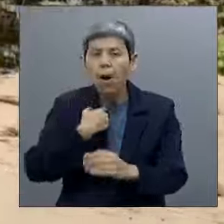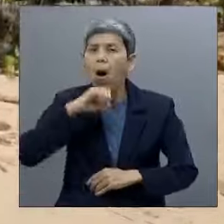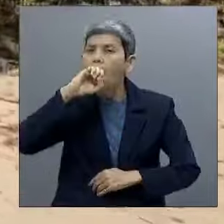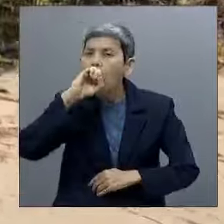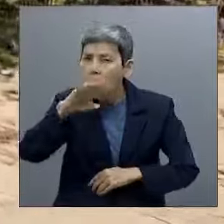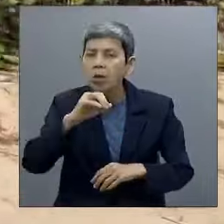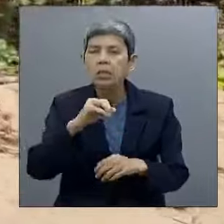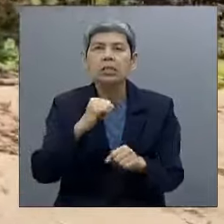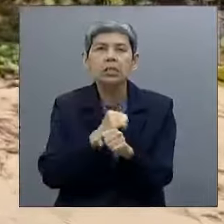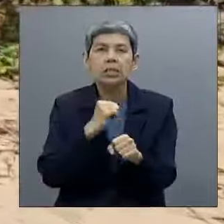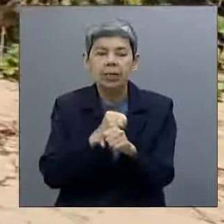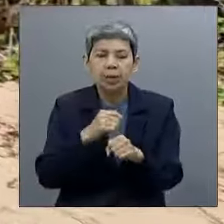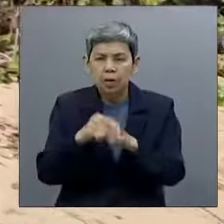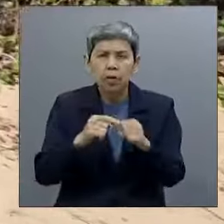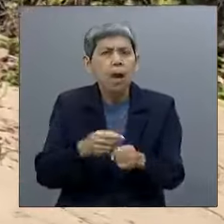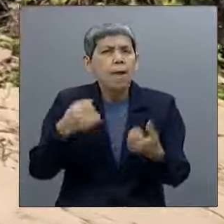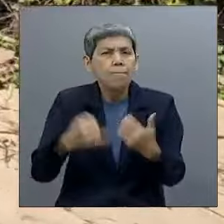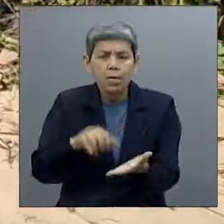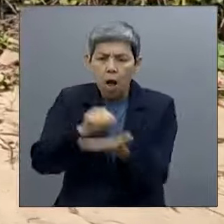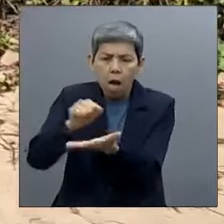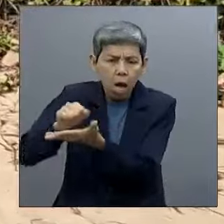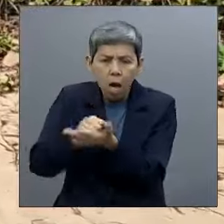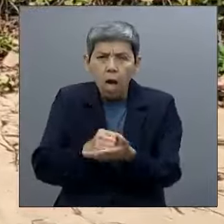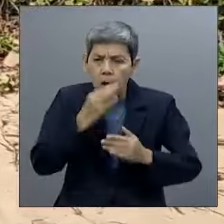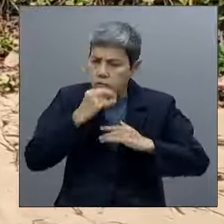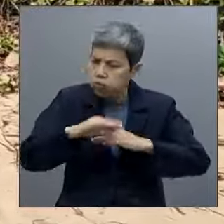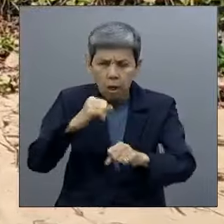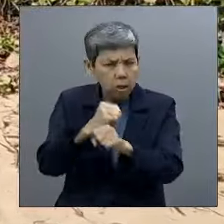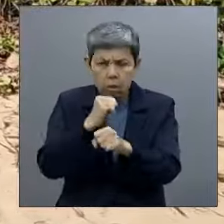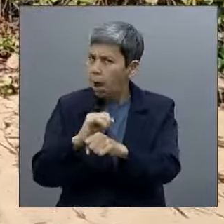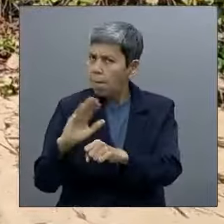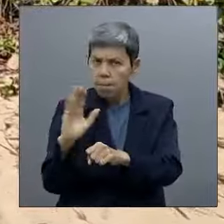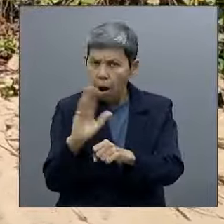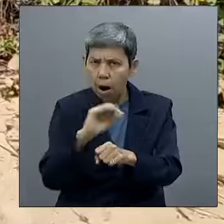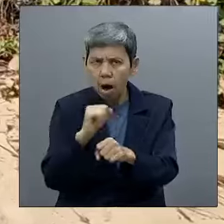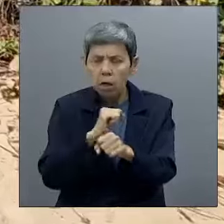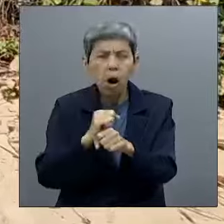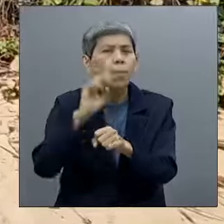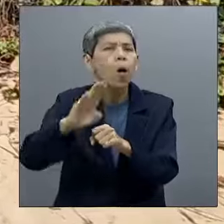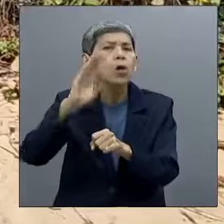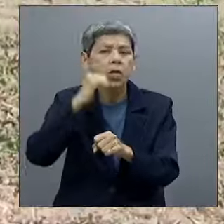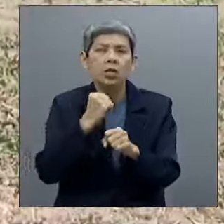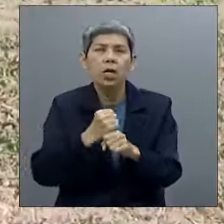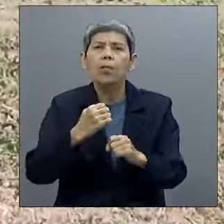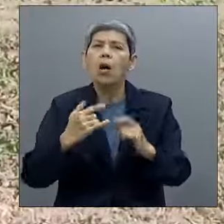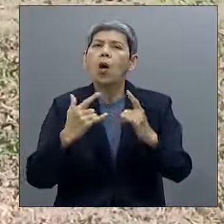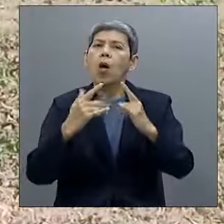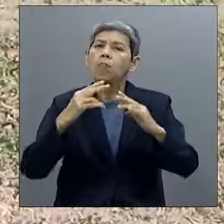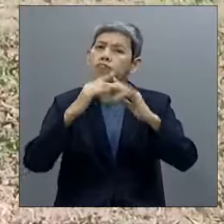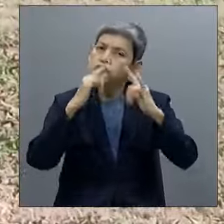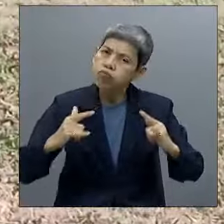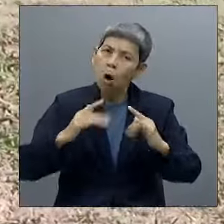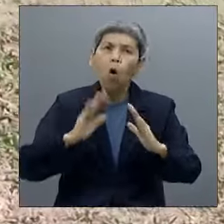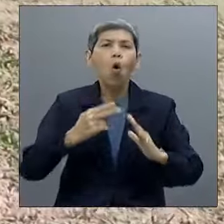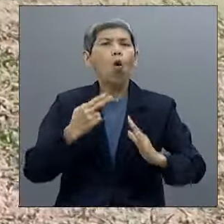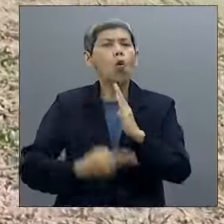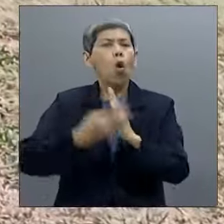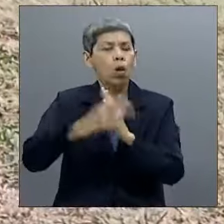าร่วมกันเข้าไปบุกรุกพื้นที่สาธารณะประโยชน์กับบริษัทเจ้าของวิลล่าและออกหมายเรียกให้ม